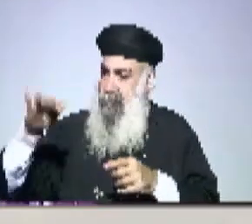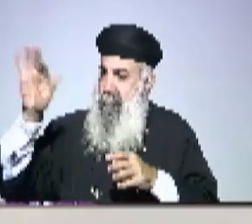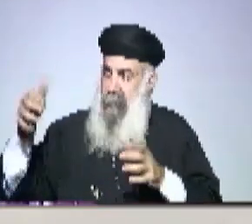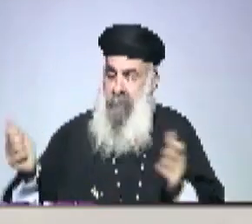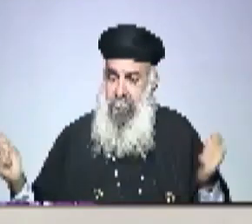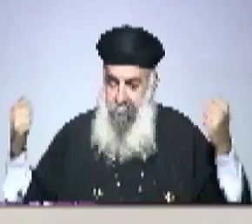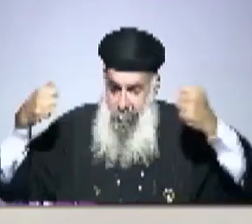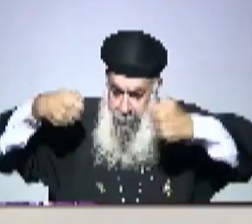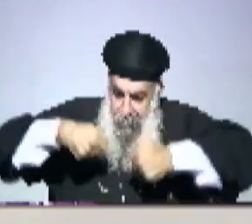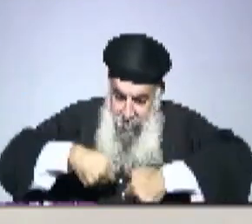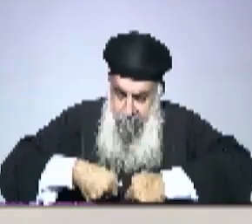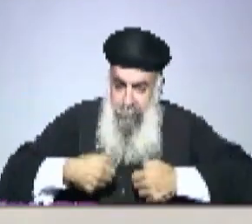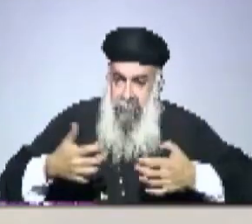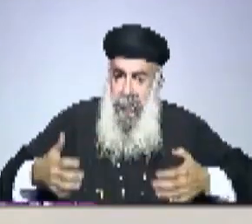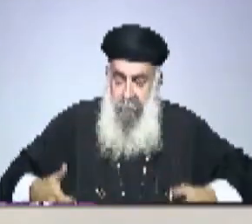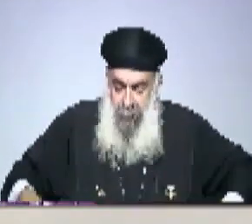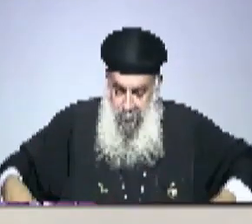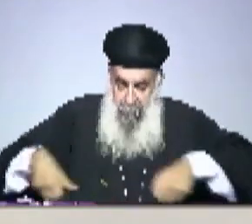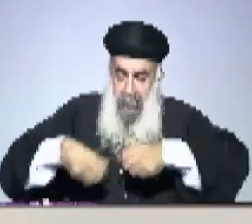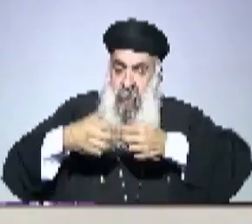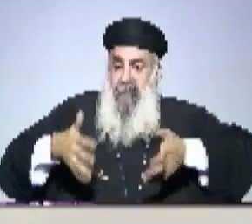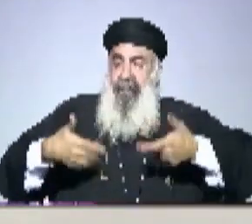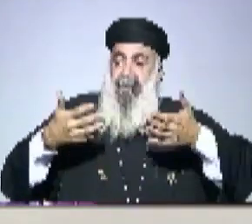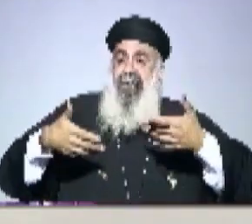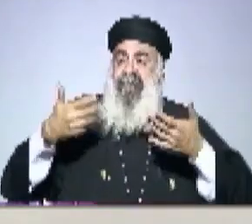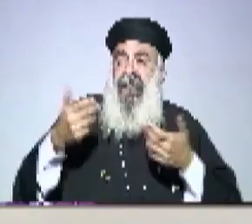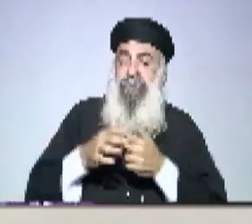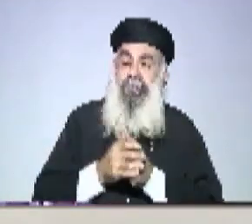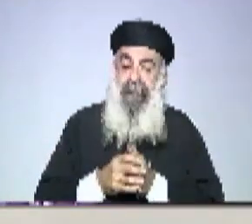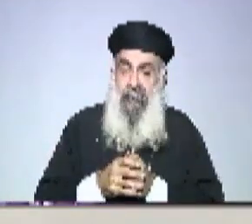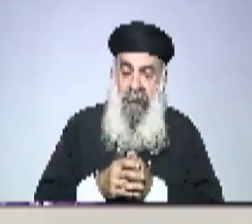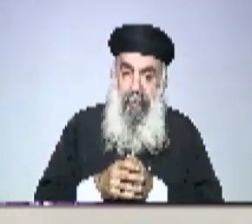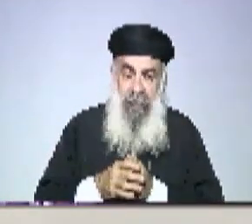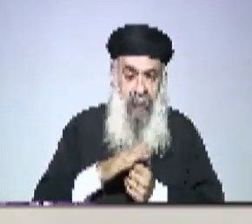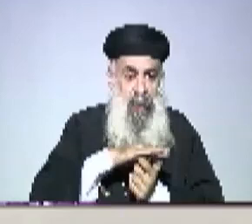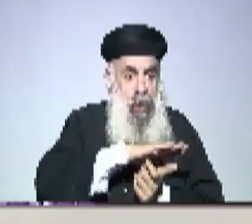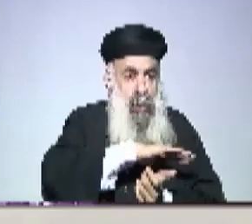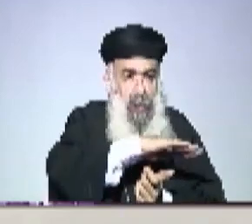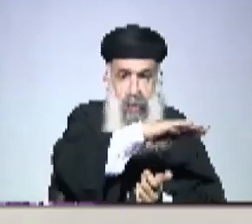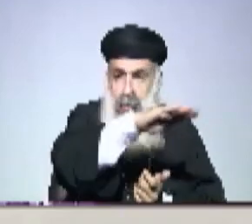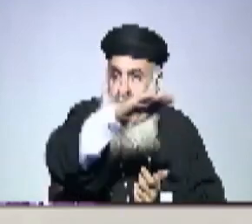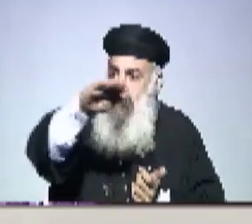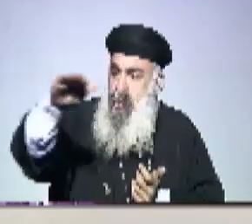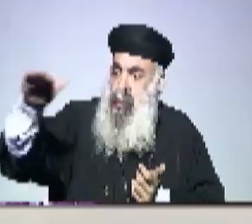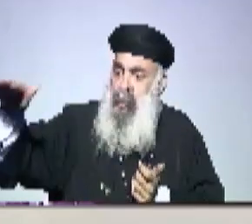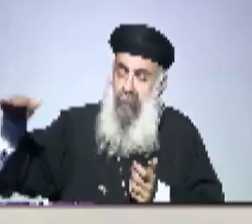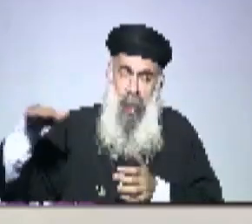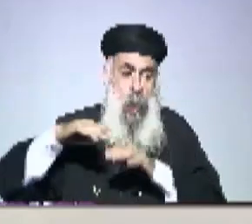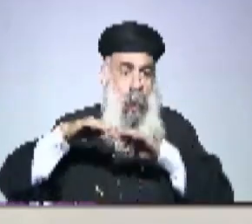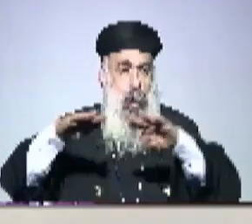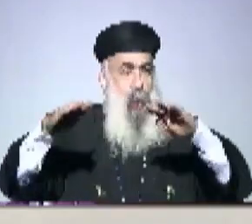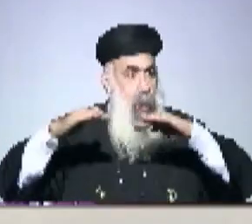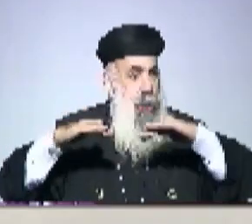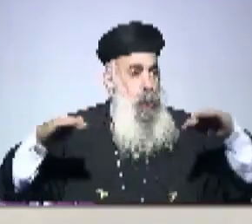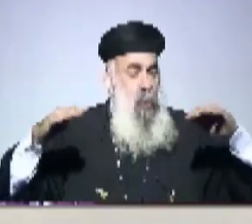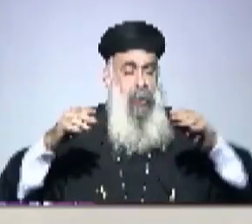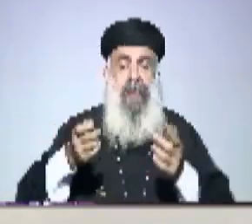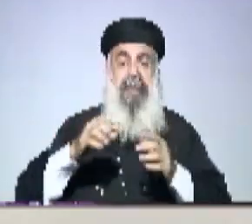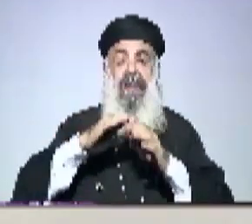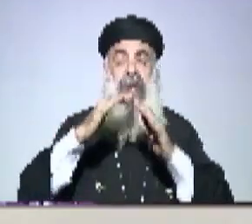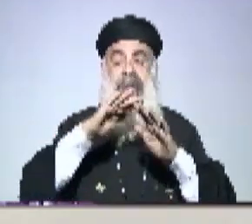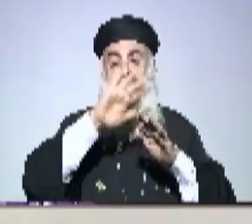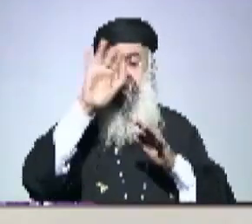تلبس منطقه اكتست المروج غنما المروج يعني الحقول